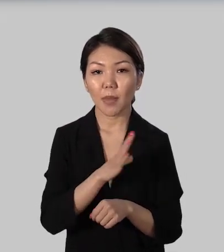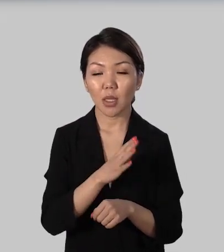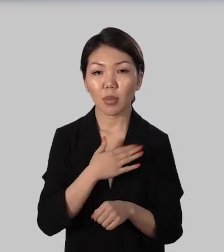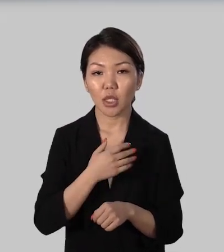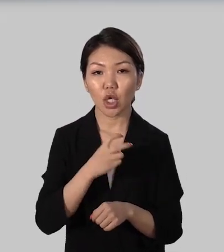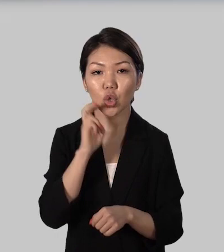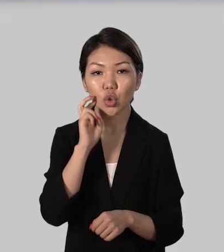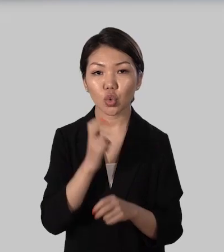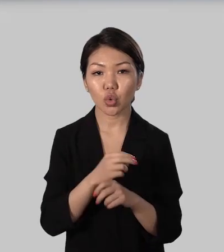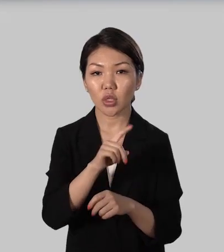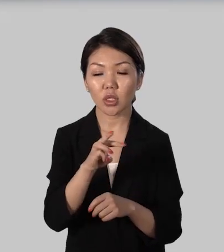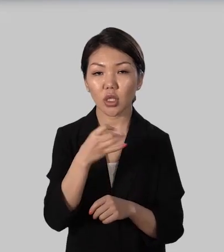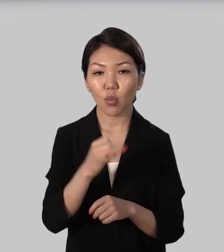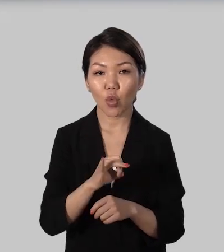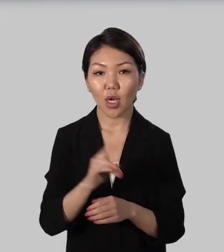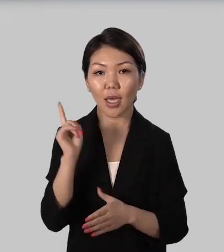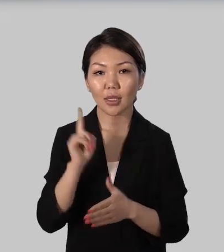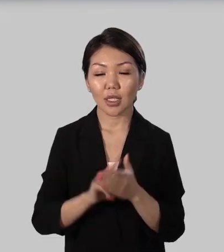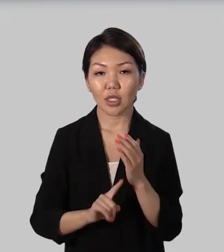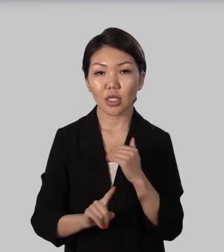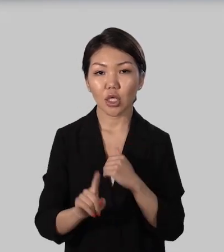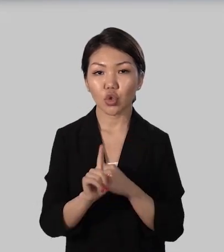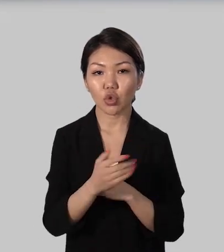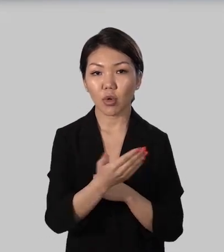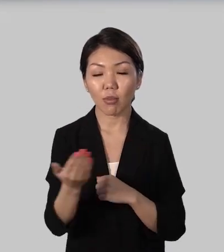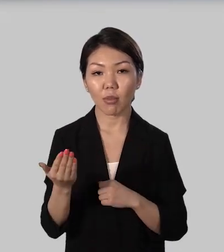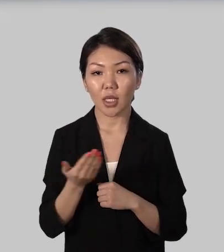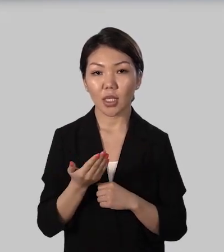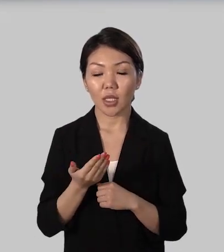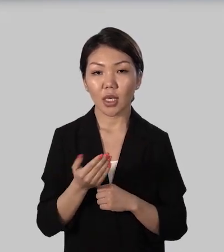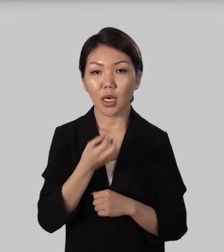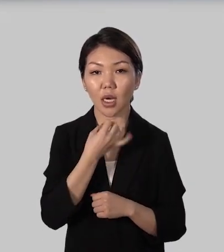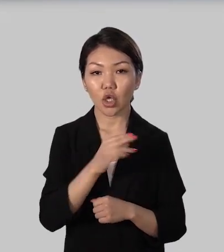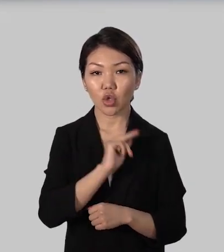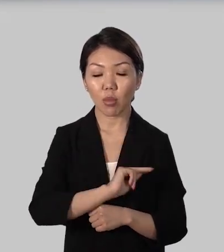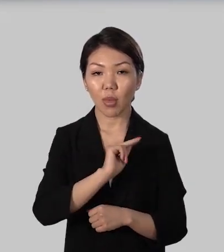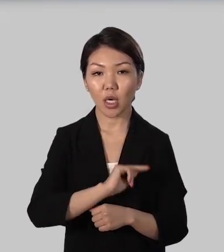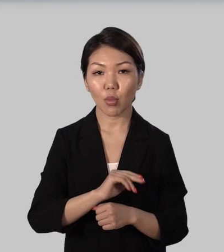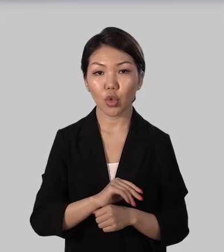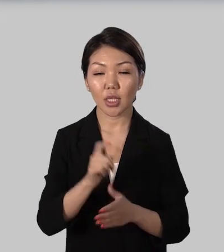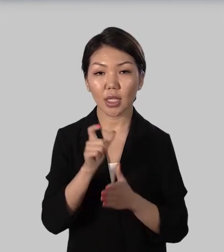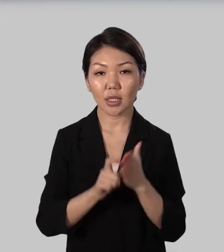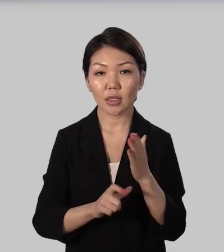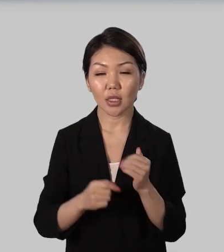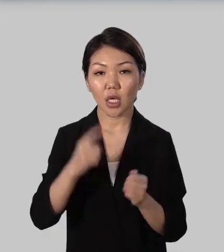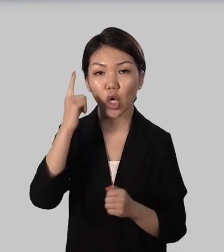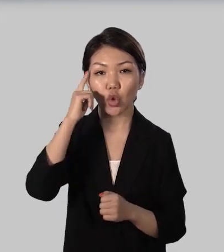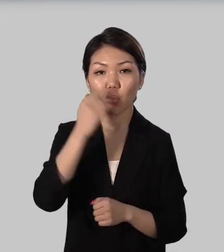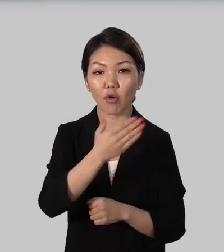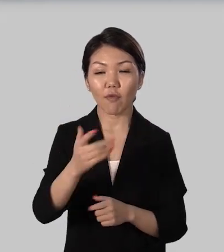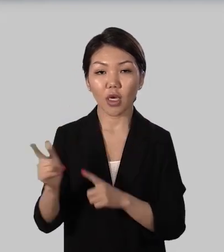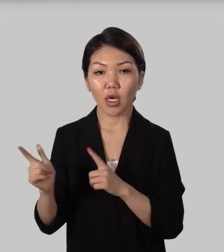надеюсь что мы хорошо поработали над текстом я думаю что вы готовы самостоятельно написать